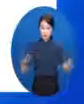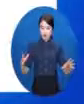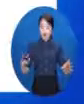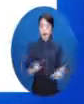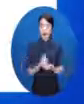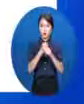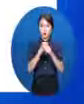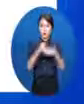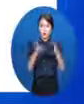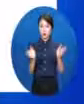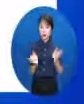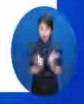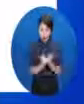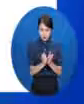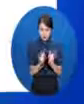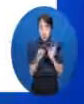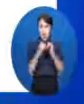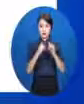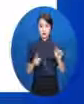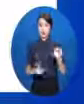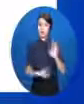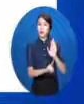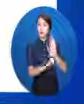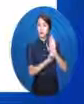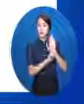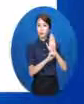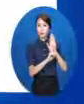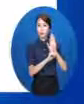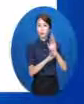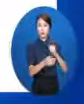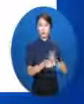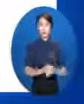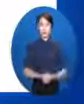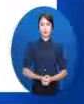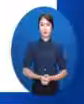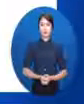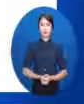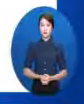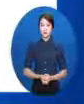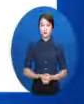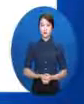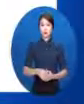우리역사문화협동조합에서 기타문화예술 관련 단순 종사자를 모집합니다.